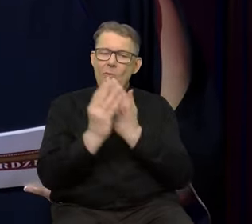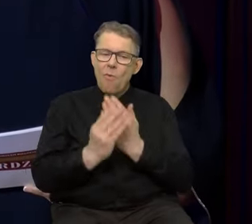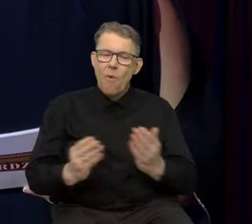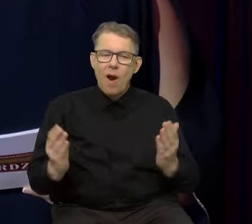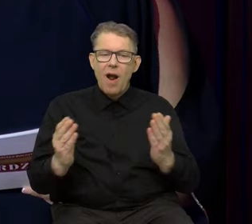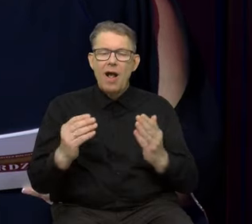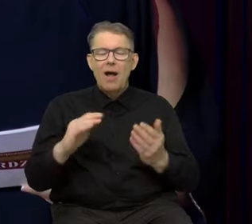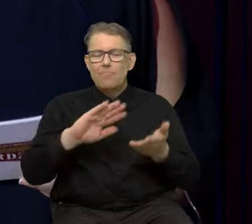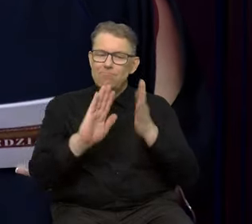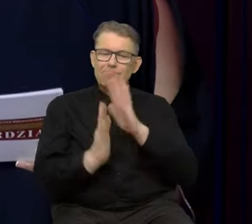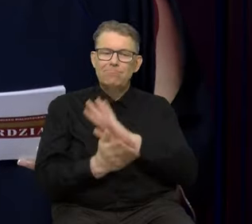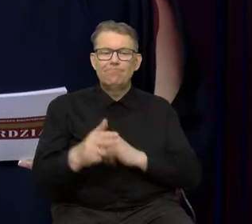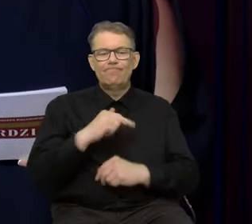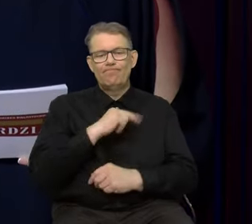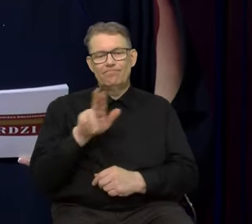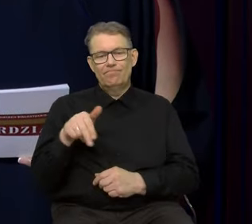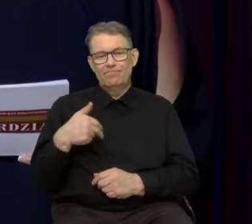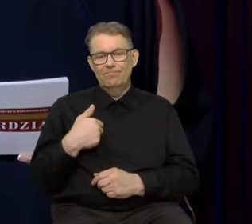nas przemienia.